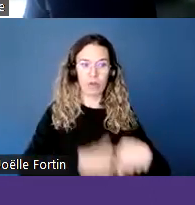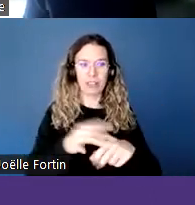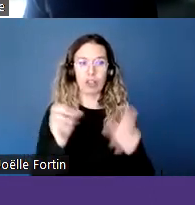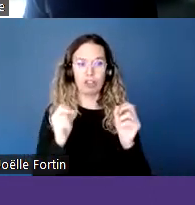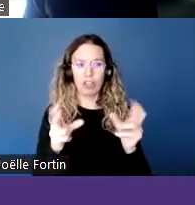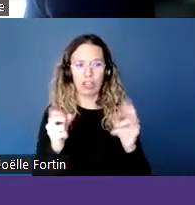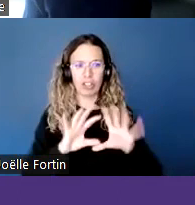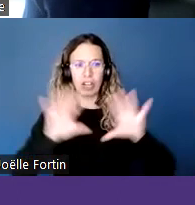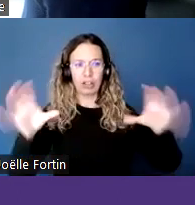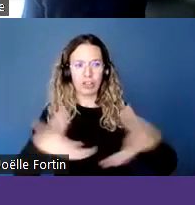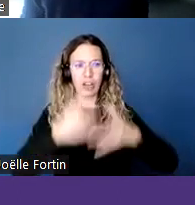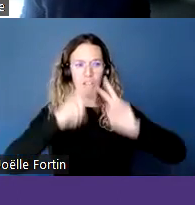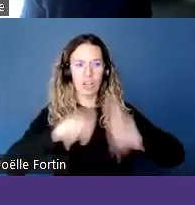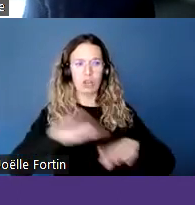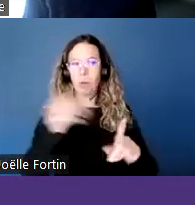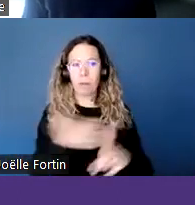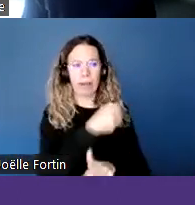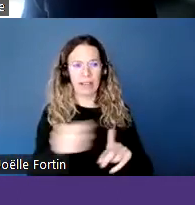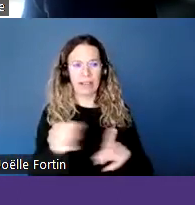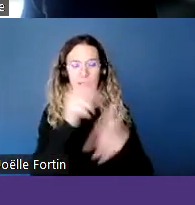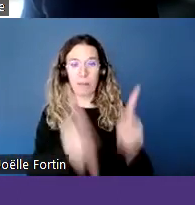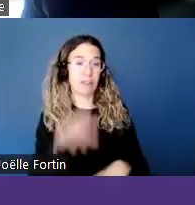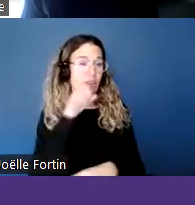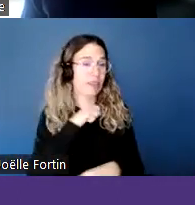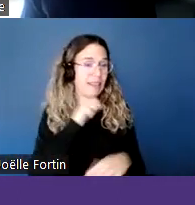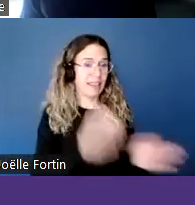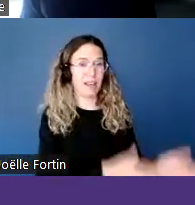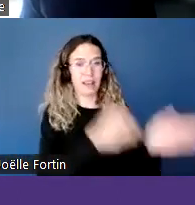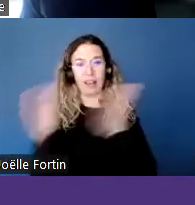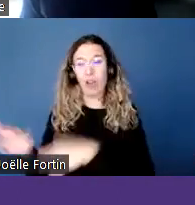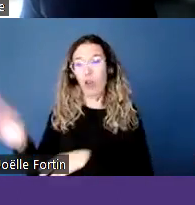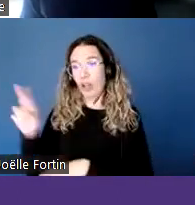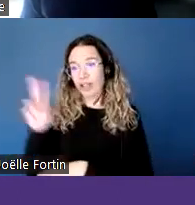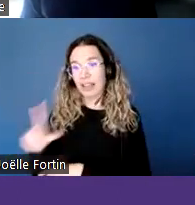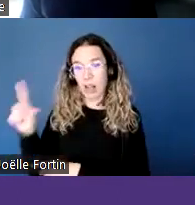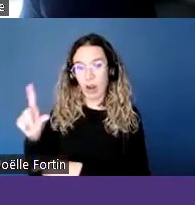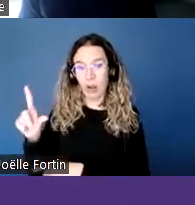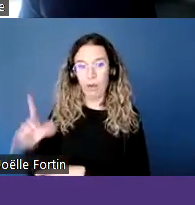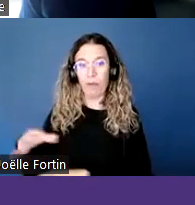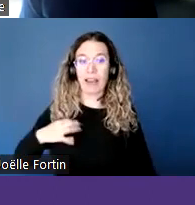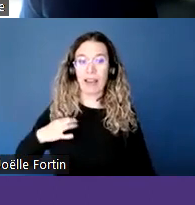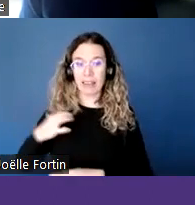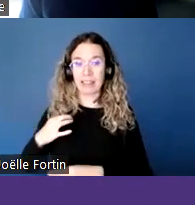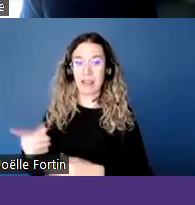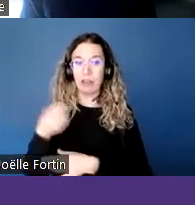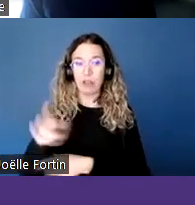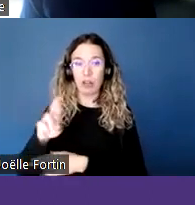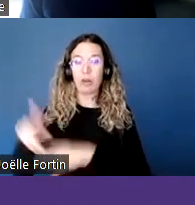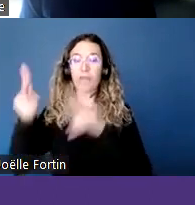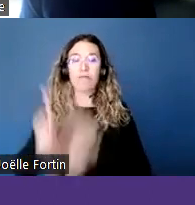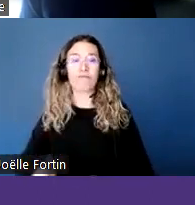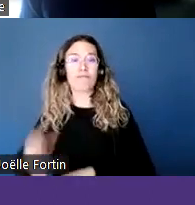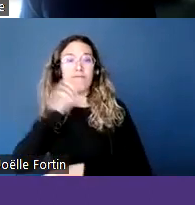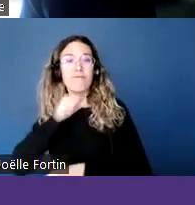à la chaire de recherche sur la maltraitance envers les personnes aînées, et Roxane Leboeuf, qui est candidate au doctorat en gérontologie, professionnelle